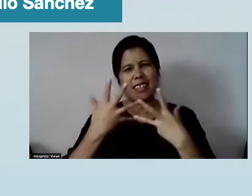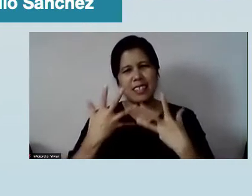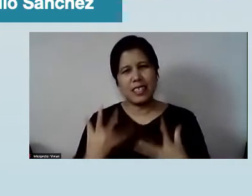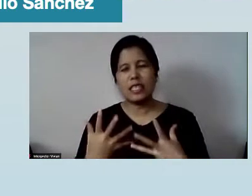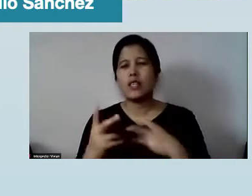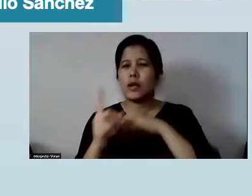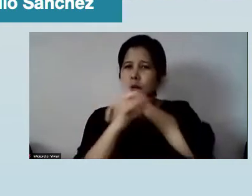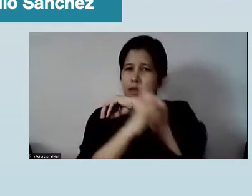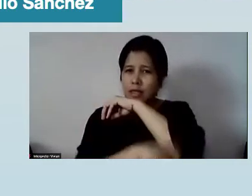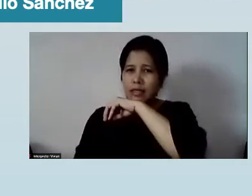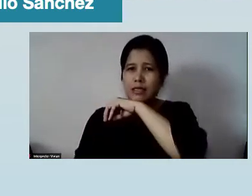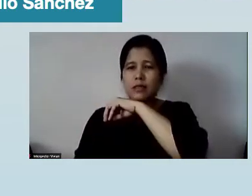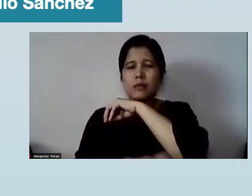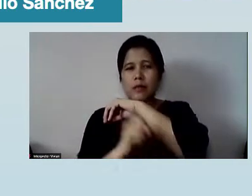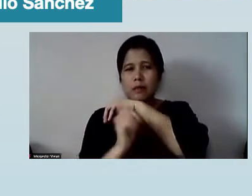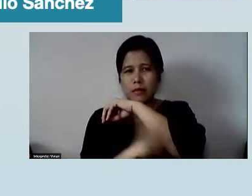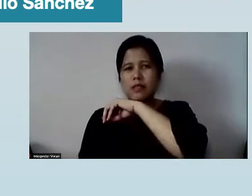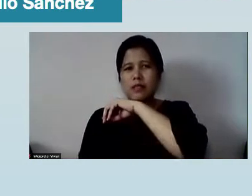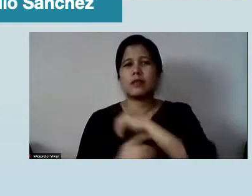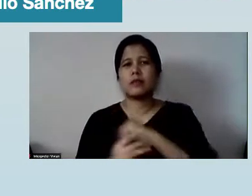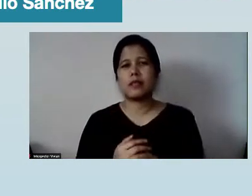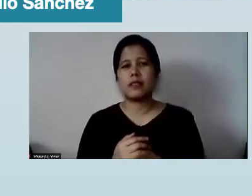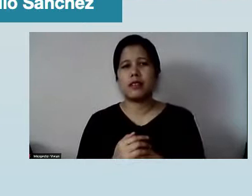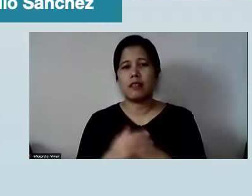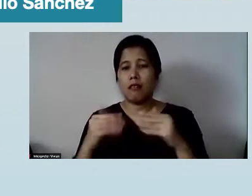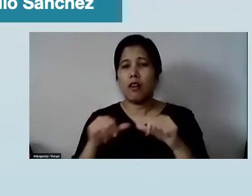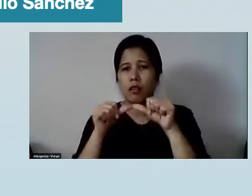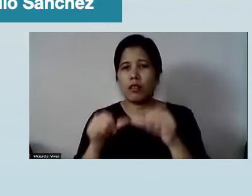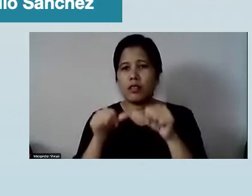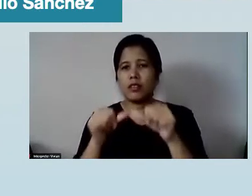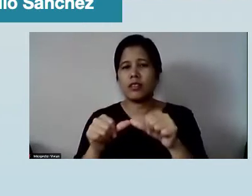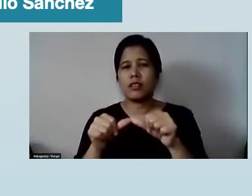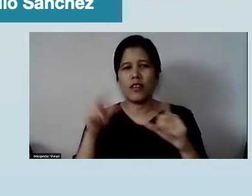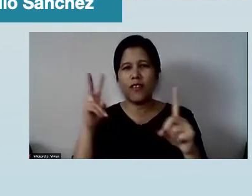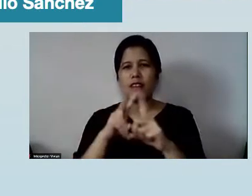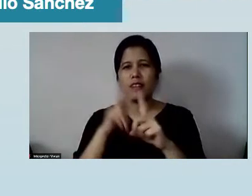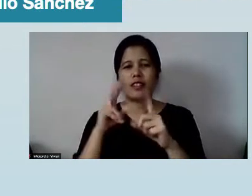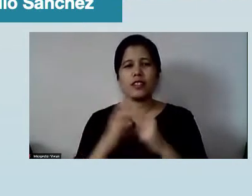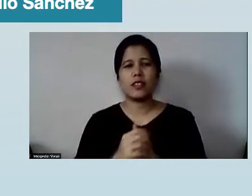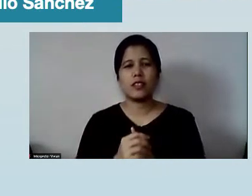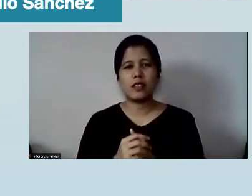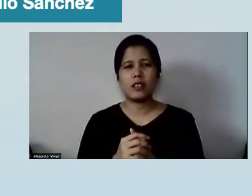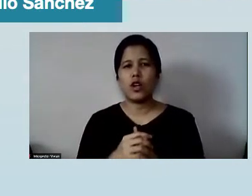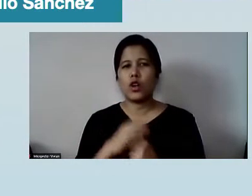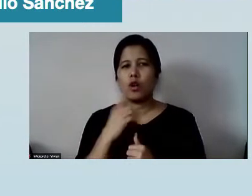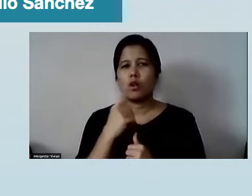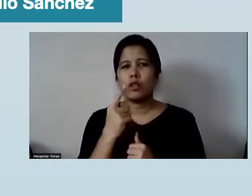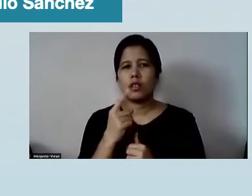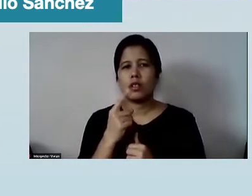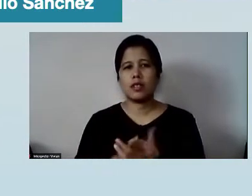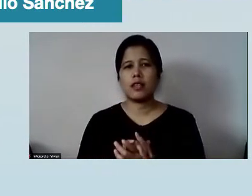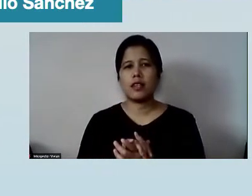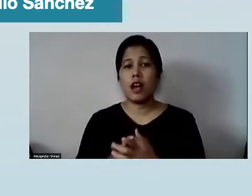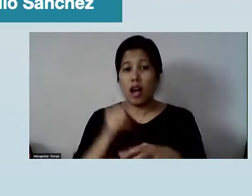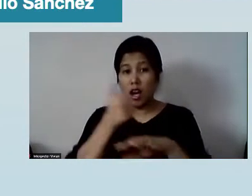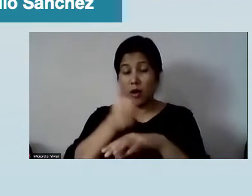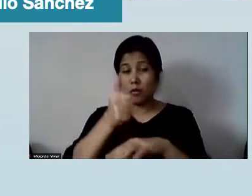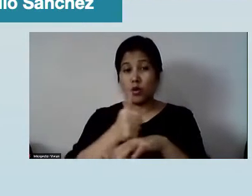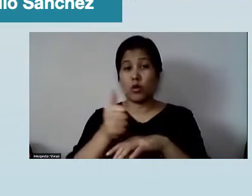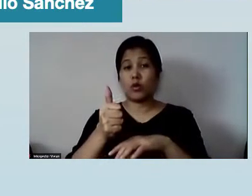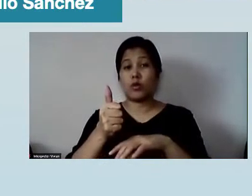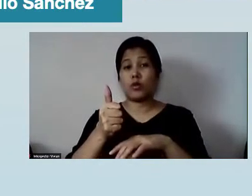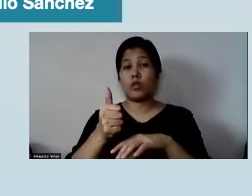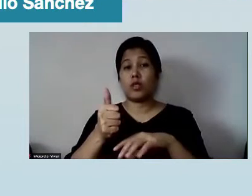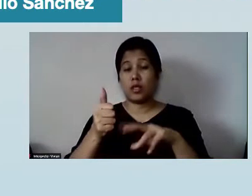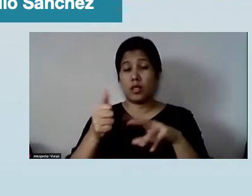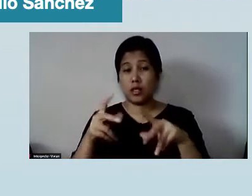pabigat ang penalty for succeeding violation. And then doon naman sa mga tao who abuses the privileges, ay ang daming nag-abuse ng ating